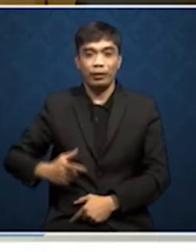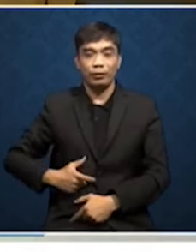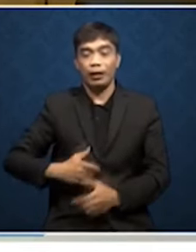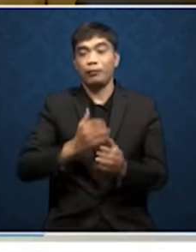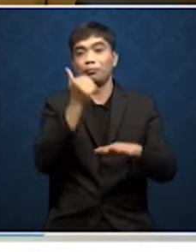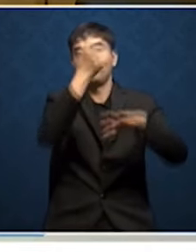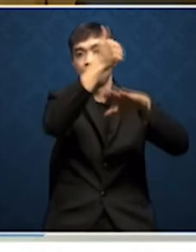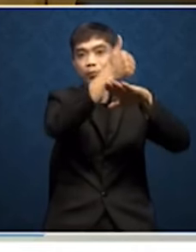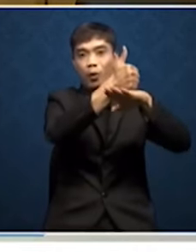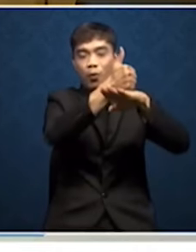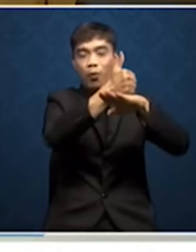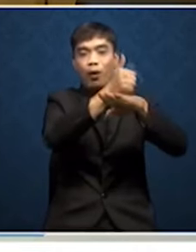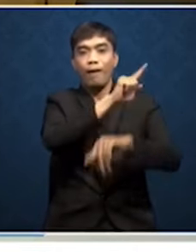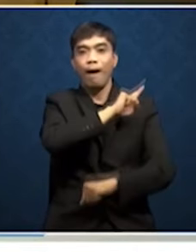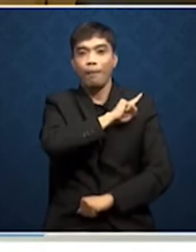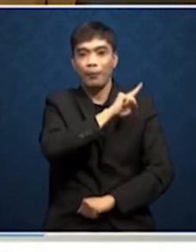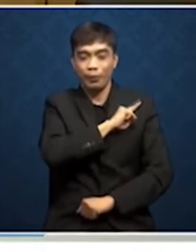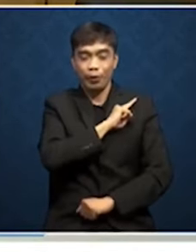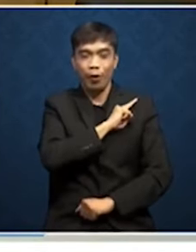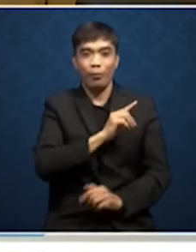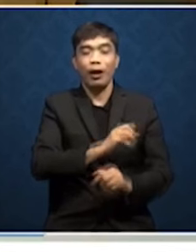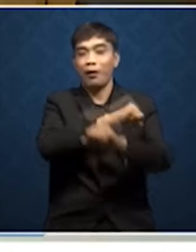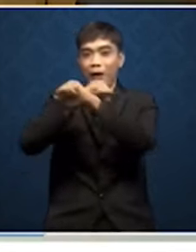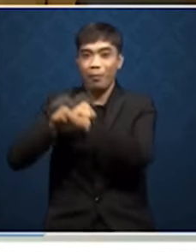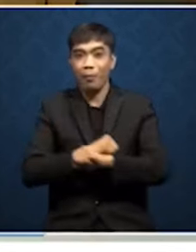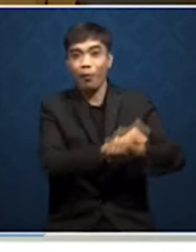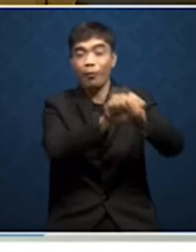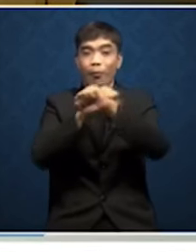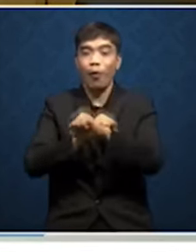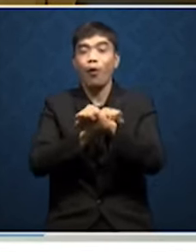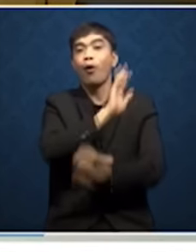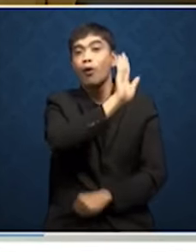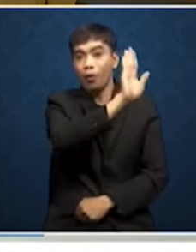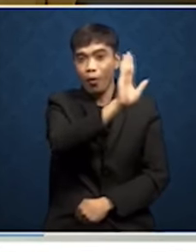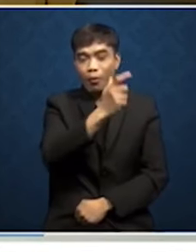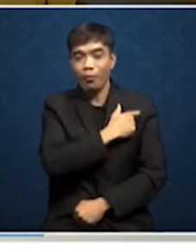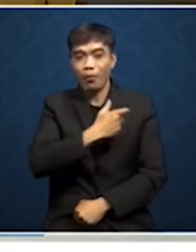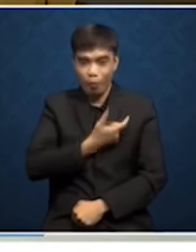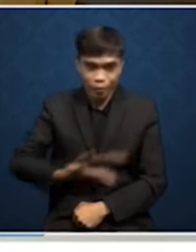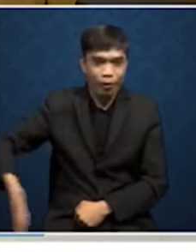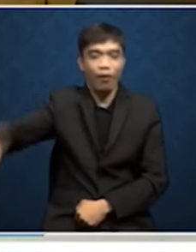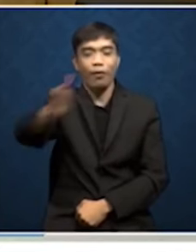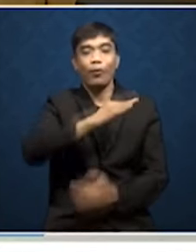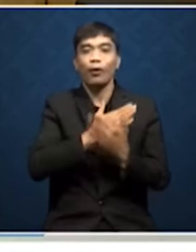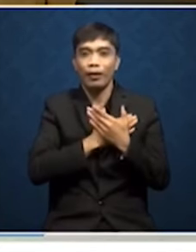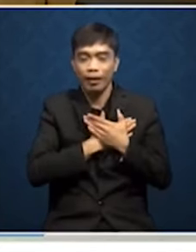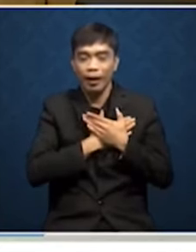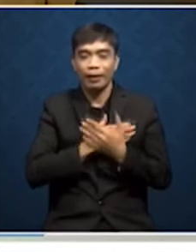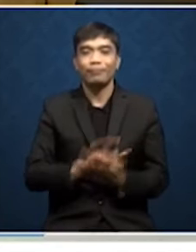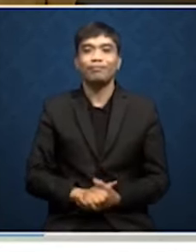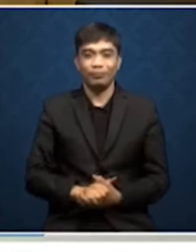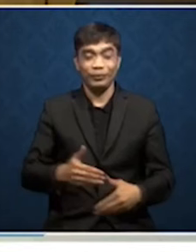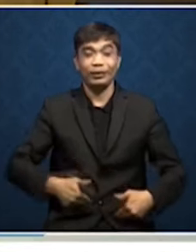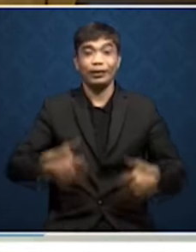ตริย์เป็นประมุขเทิดทูนและปกป้องสถาบันอันเป็นที่รักยิ่งของปวงชนชาวไทยจนกว่า